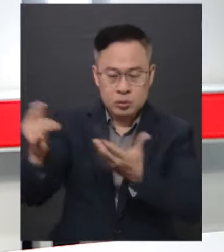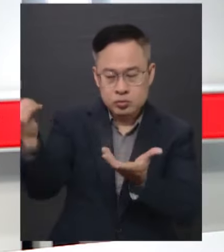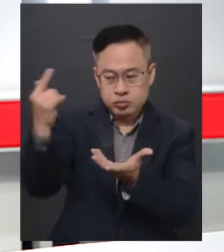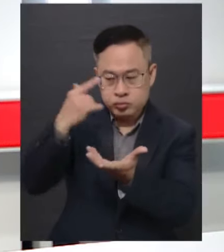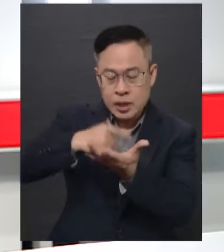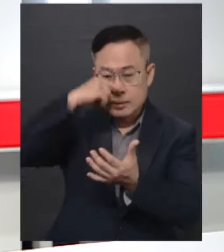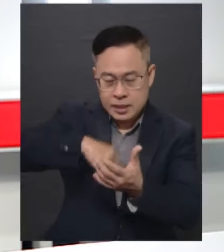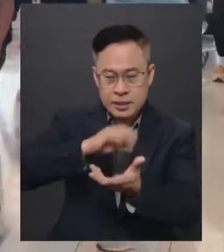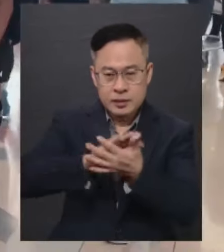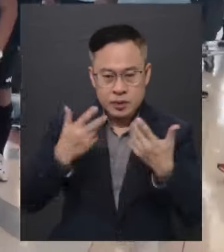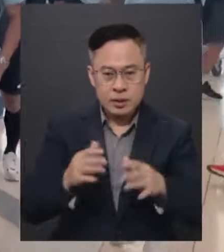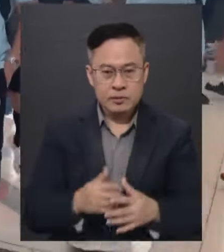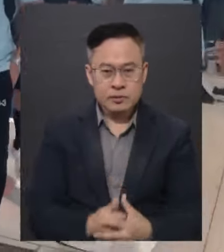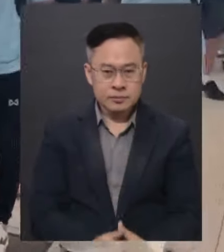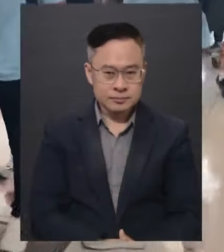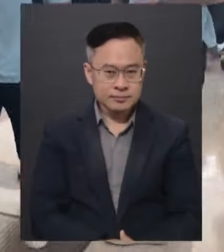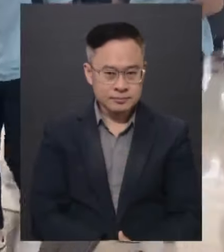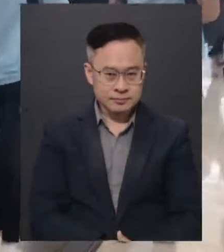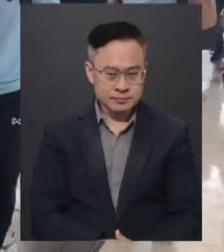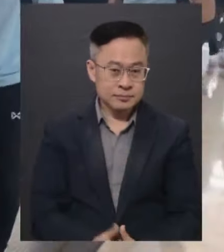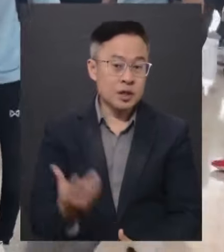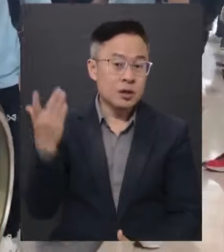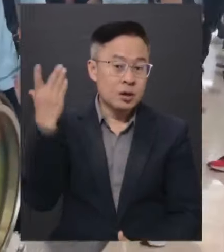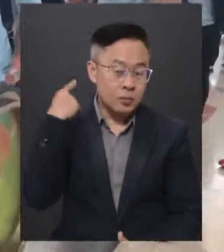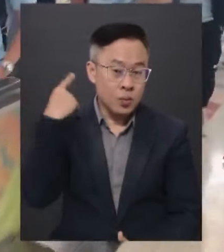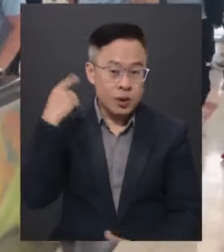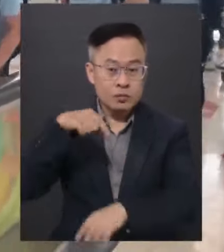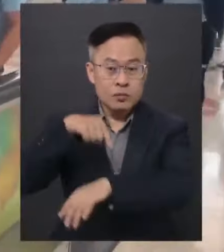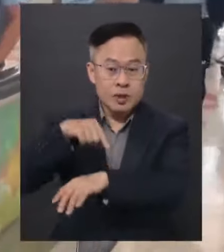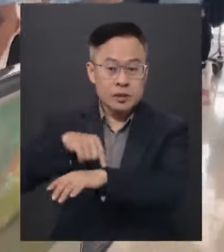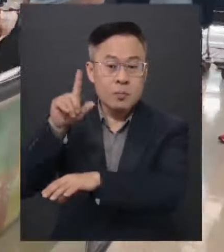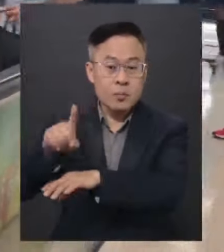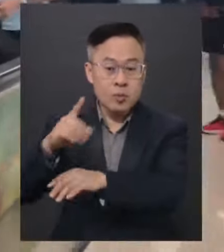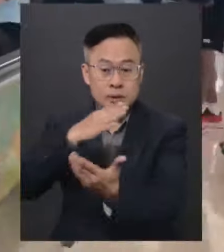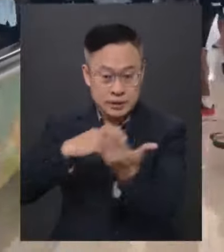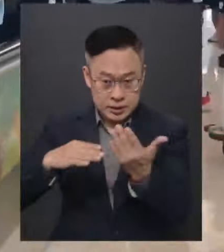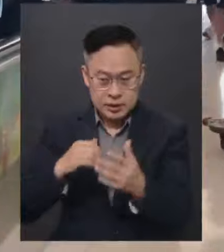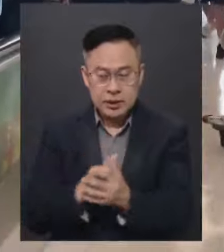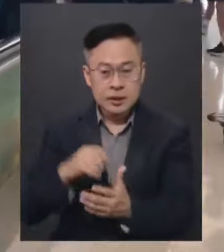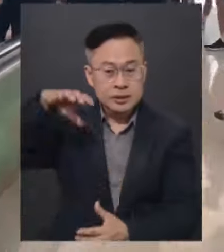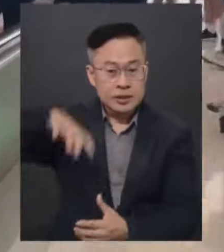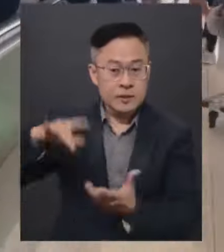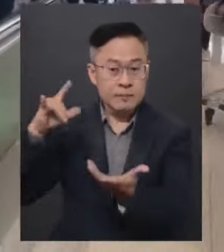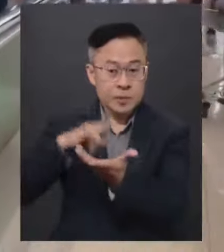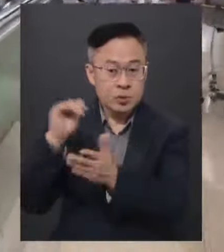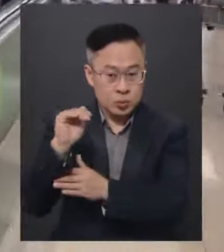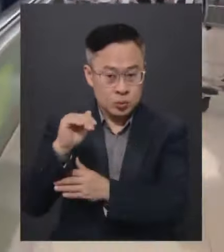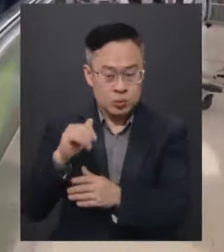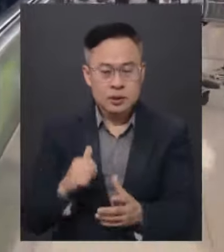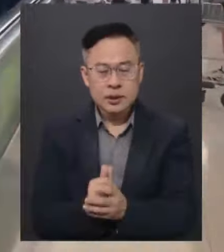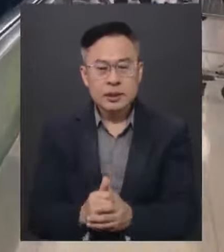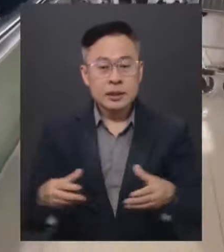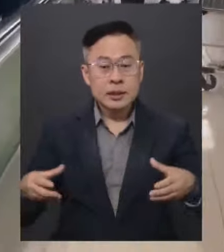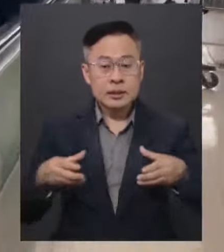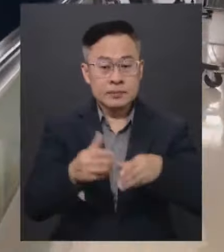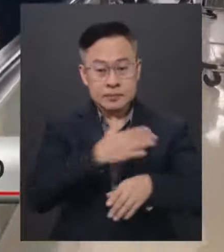ต่อเนื่องเลยค่ะเมื่อวานนี้ค่ะเวลา 13:30นนะคะที่ท่าศยานานาชาติสุวรรณภูมิค่ะ